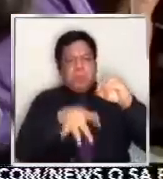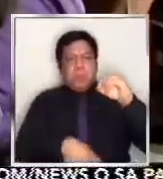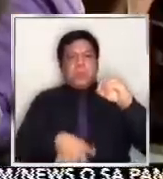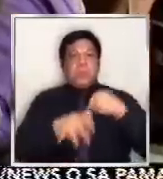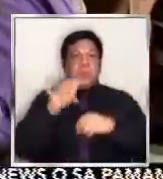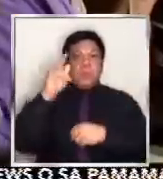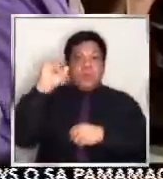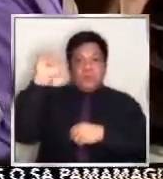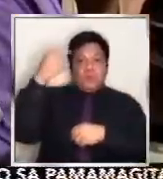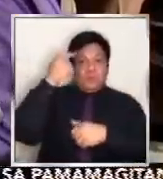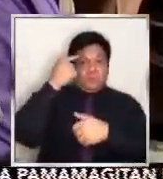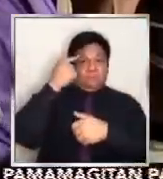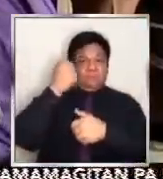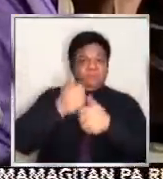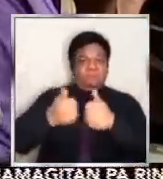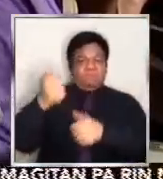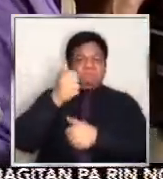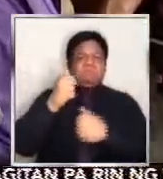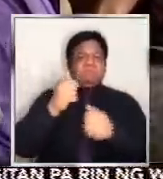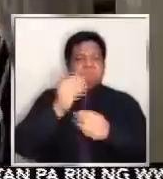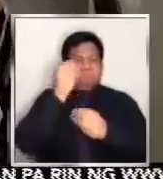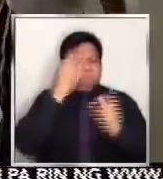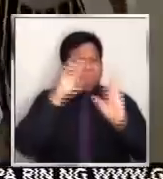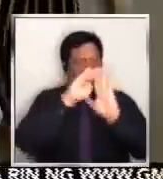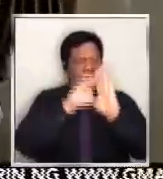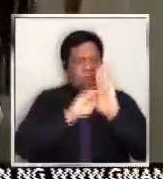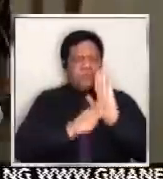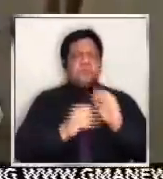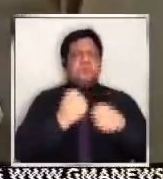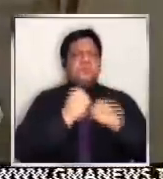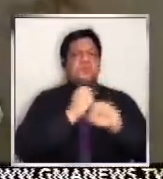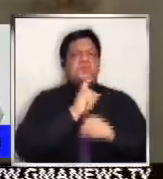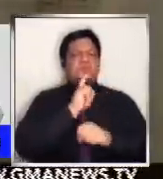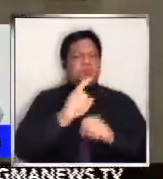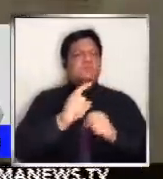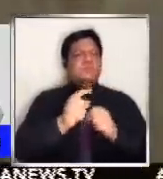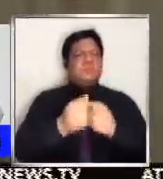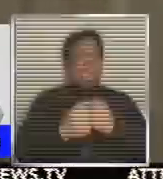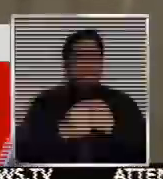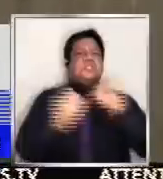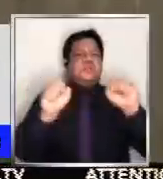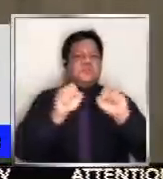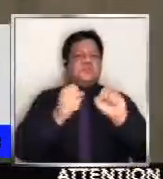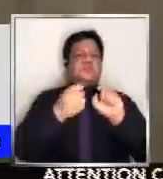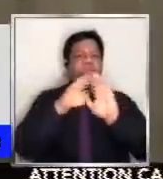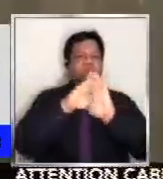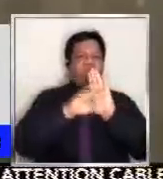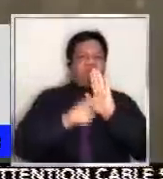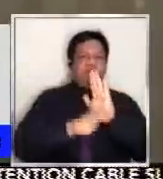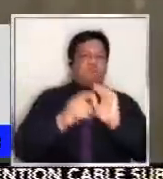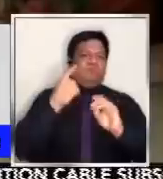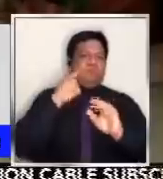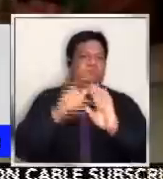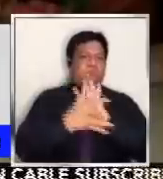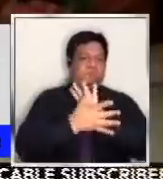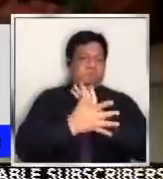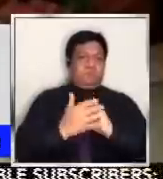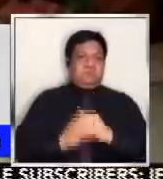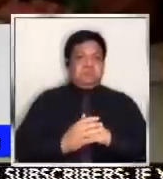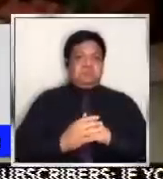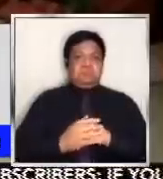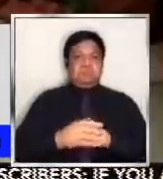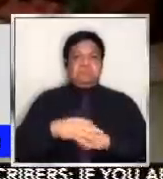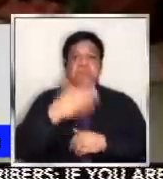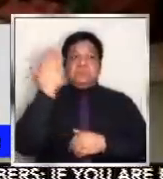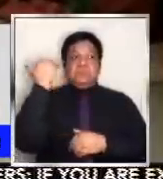guidelines para matiyak naman ang kaligtasan ng mga evacuee sa COVID-19. Kung noon yung evacuation areas natin, we